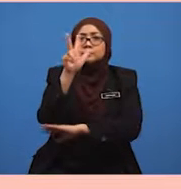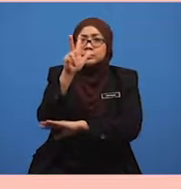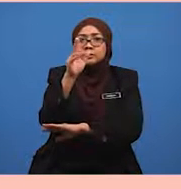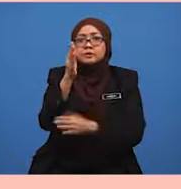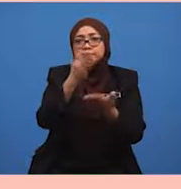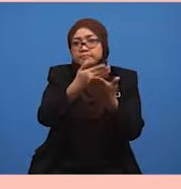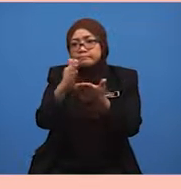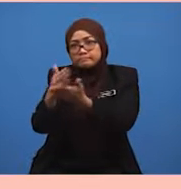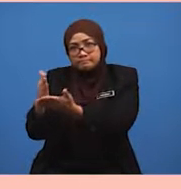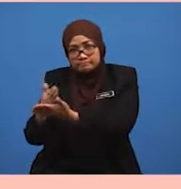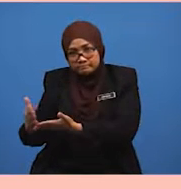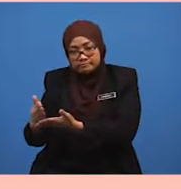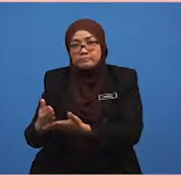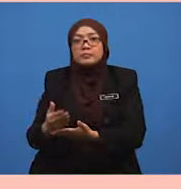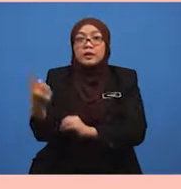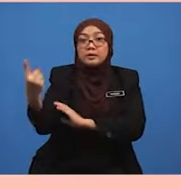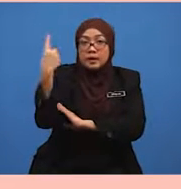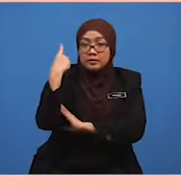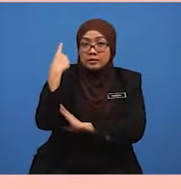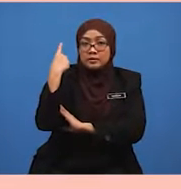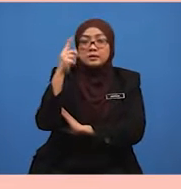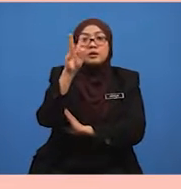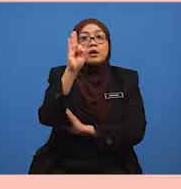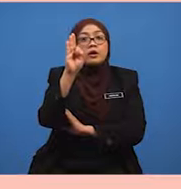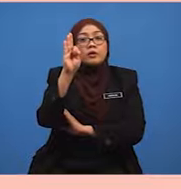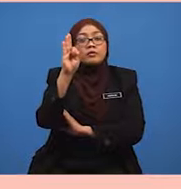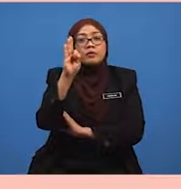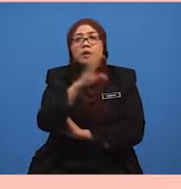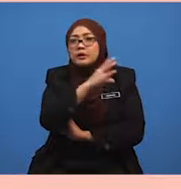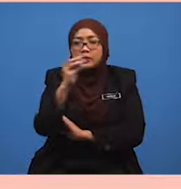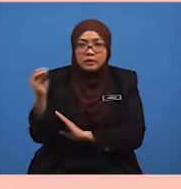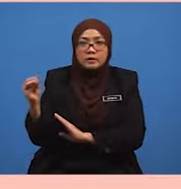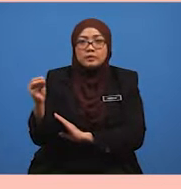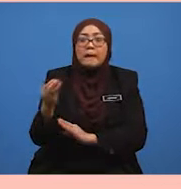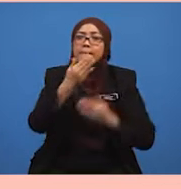iaitu daya, fulcrum dan juga beban.